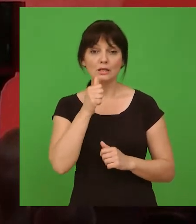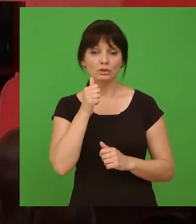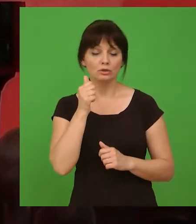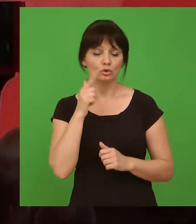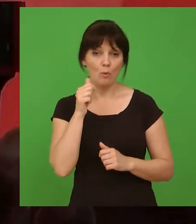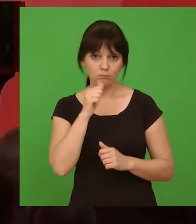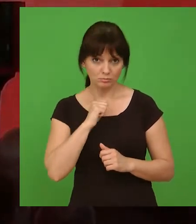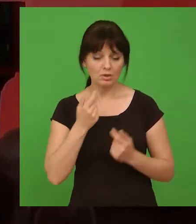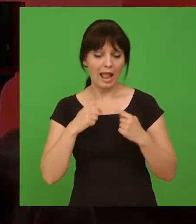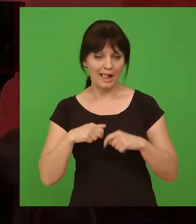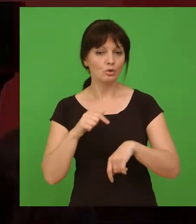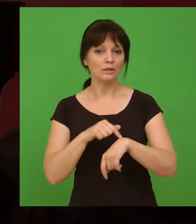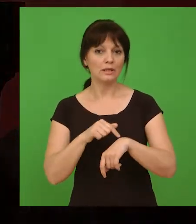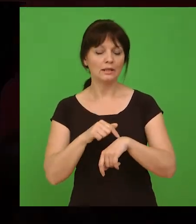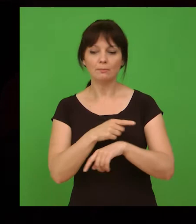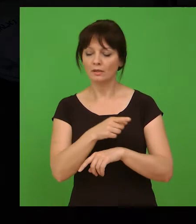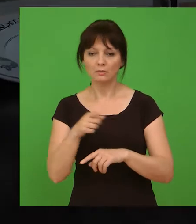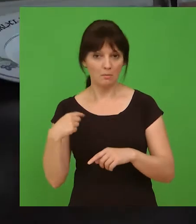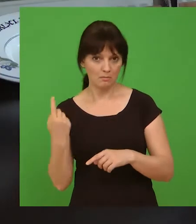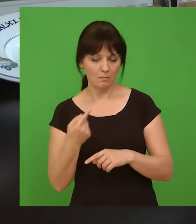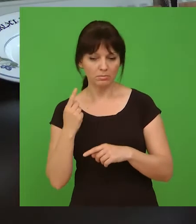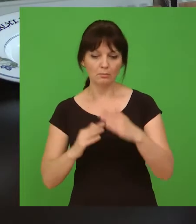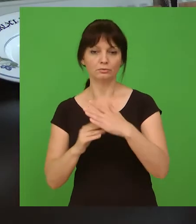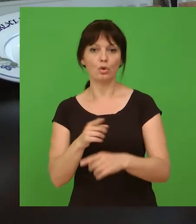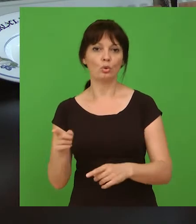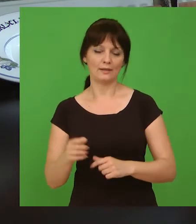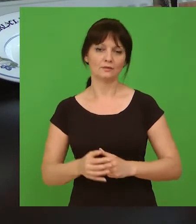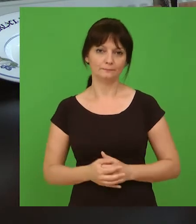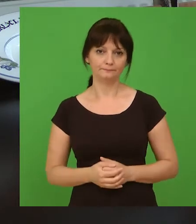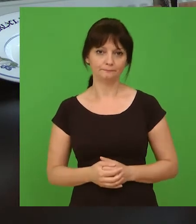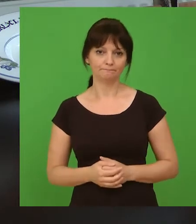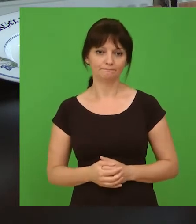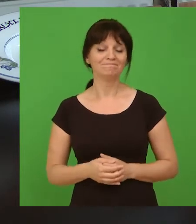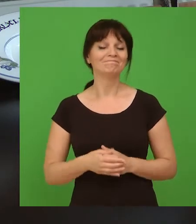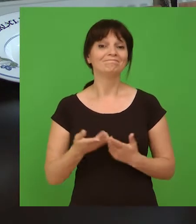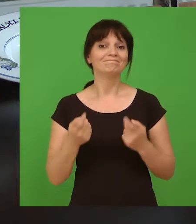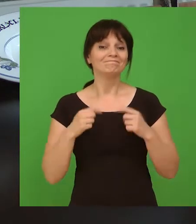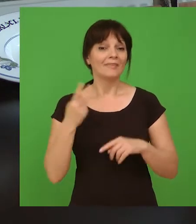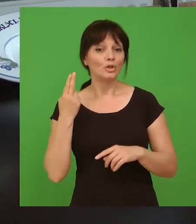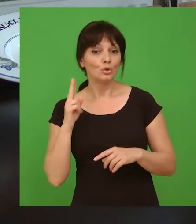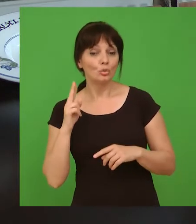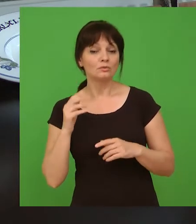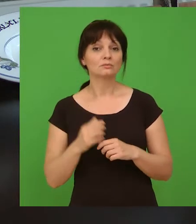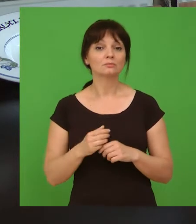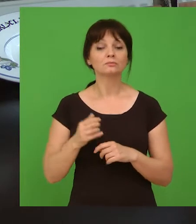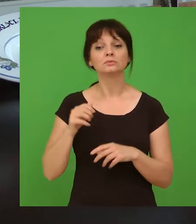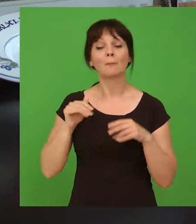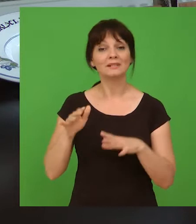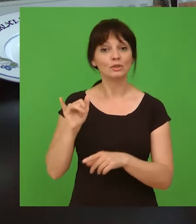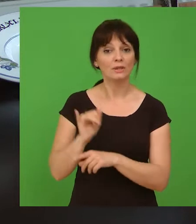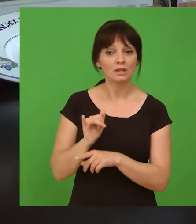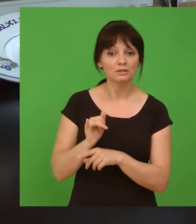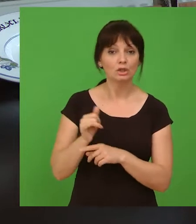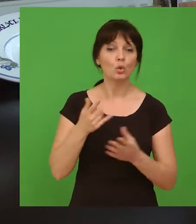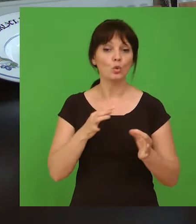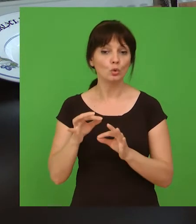alatt megállítjuk őket. Elnök úr, a külügyi titkárral és a missziós igazgatóval kéthetes